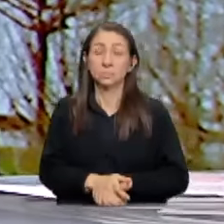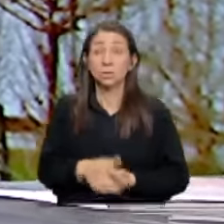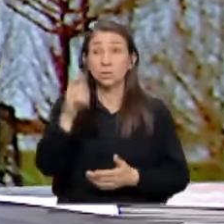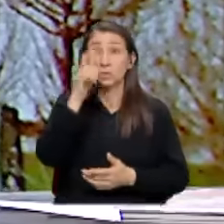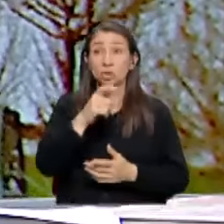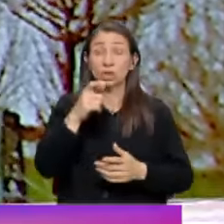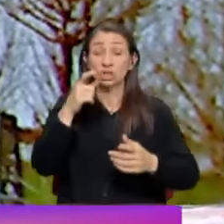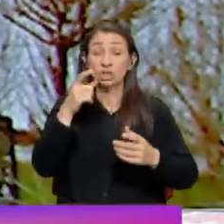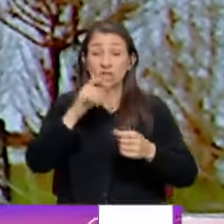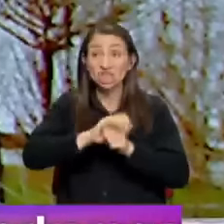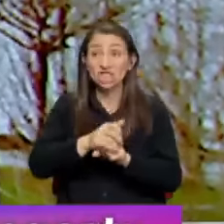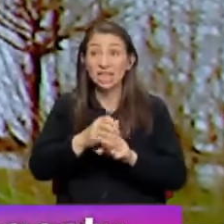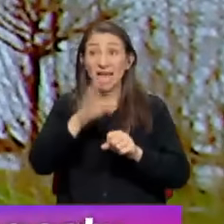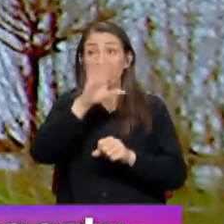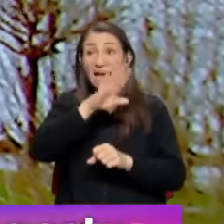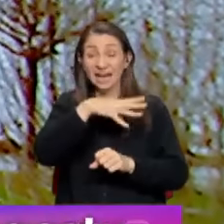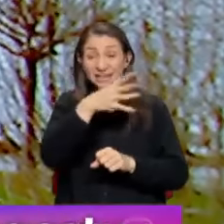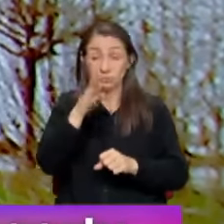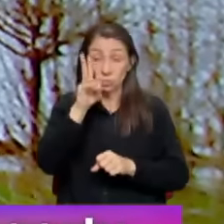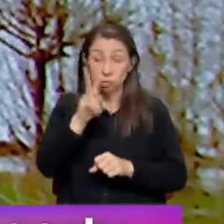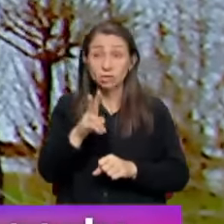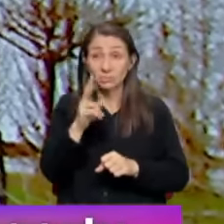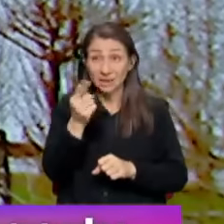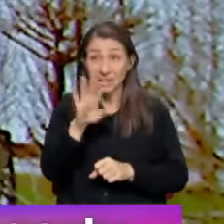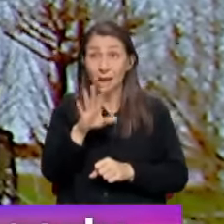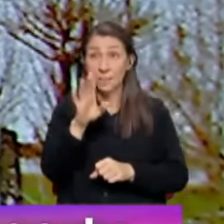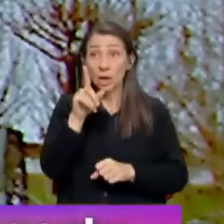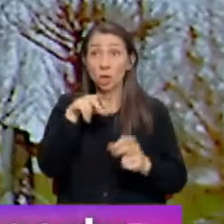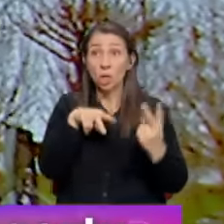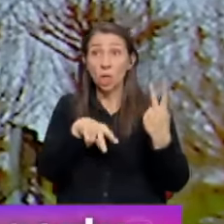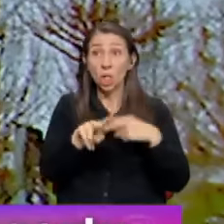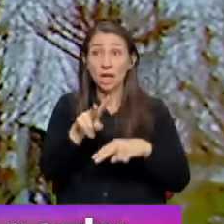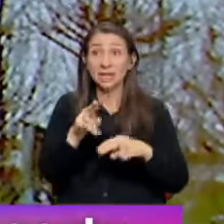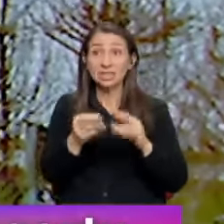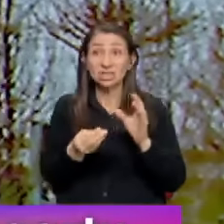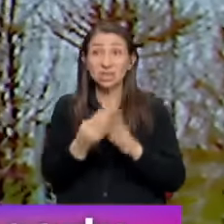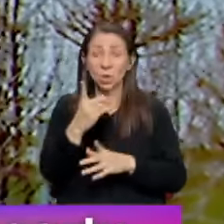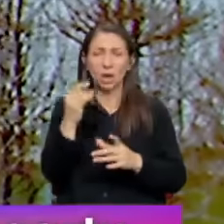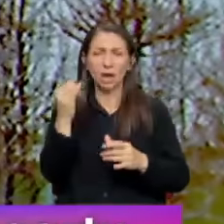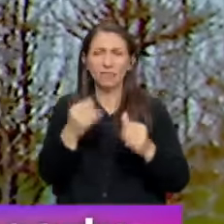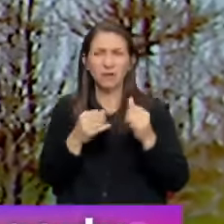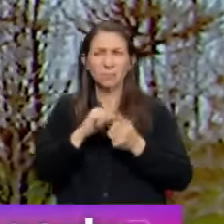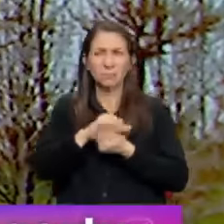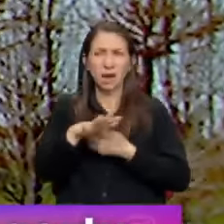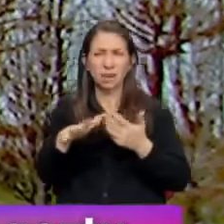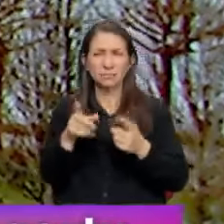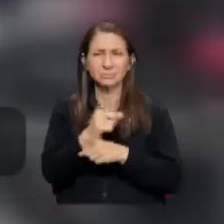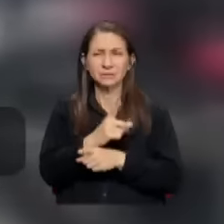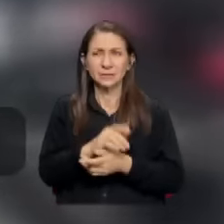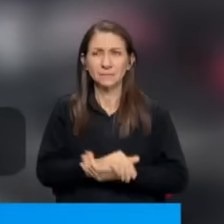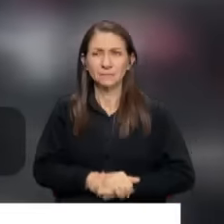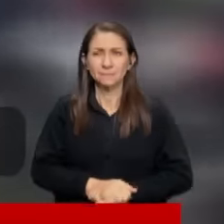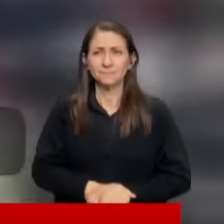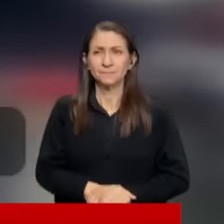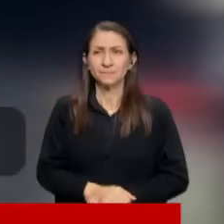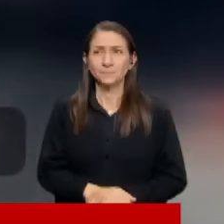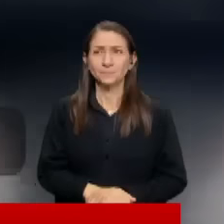Türkiye'nin şiddet haritasını göreceksiniz birazdan ama önce yollarda çıkan o kavgalar.